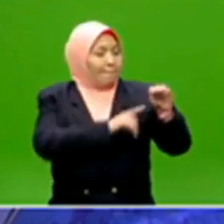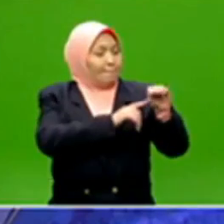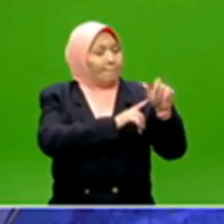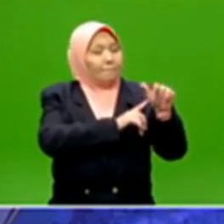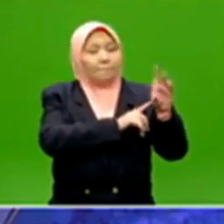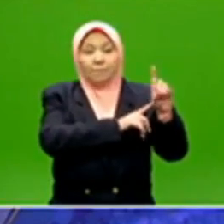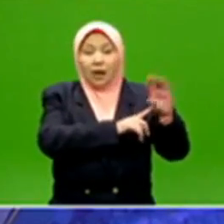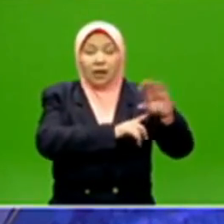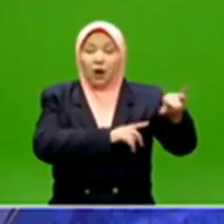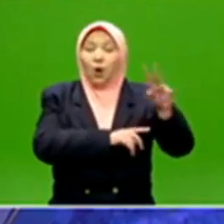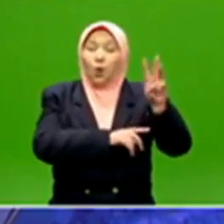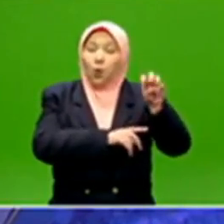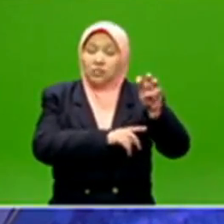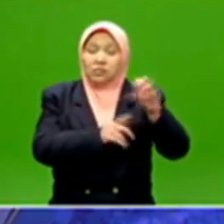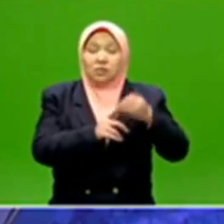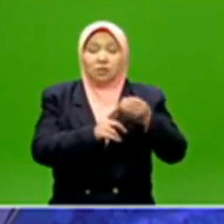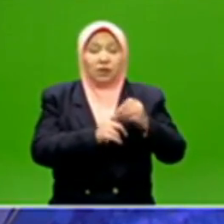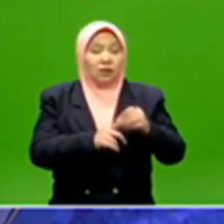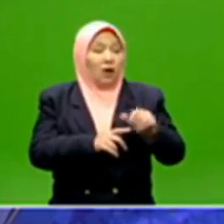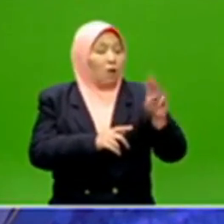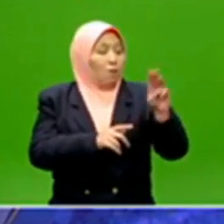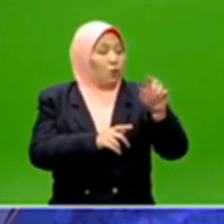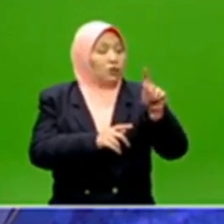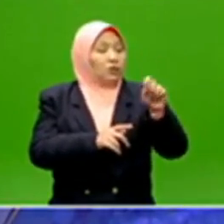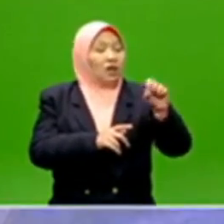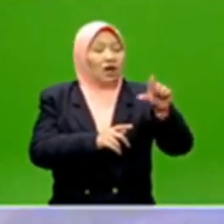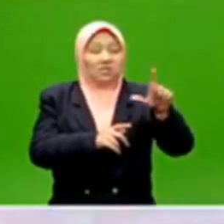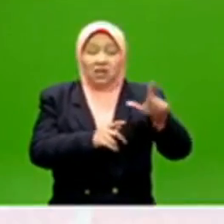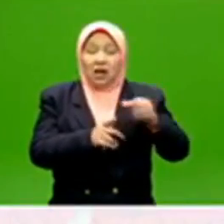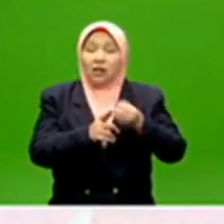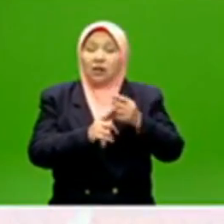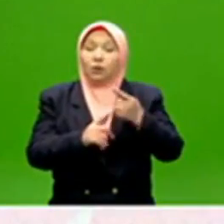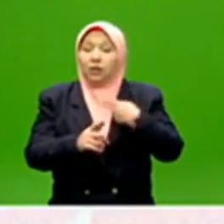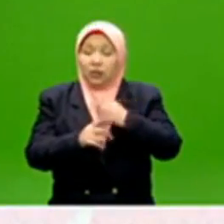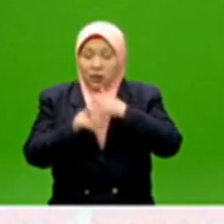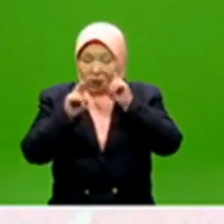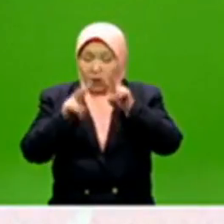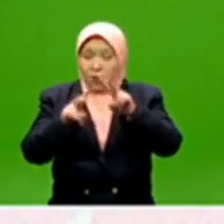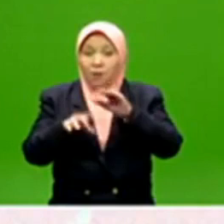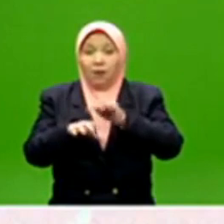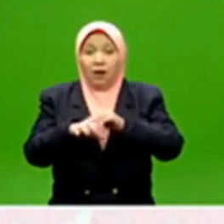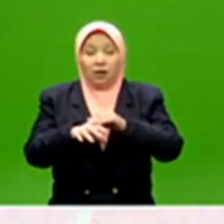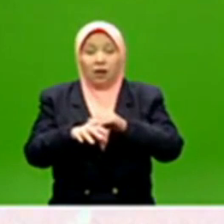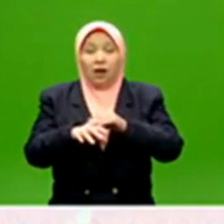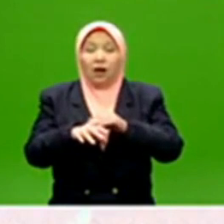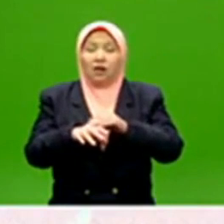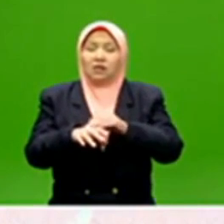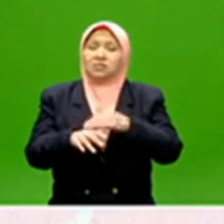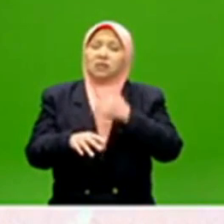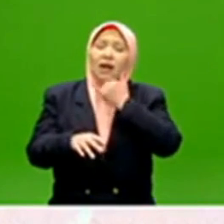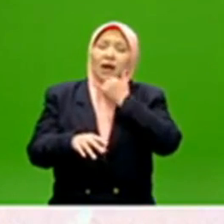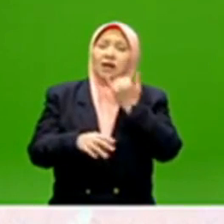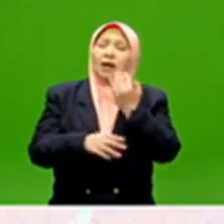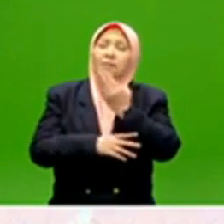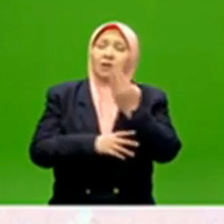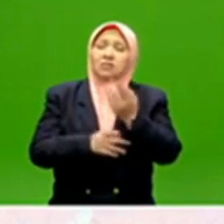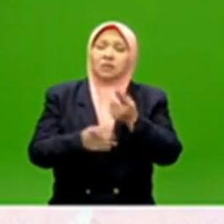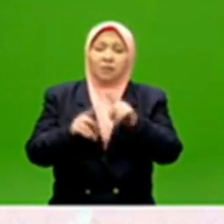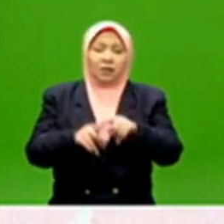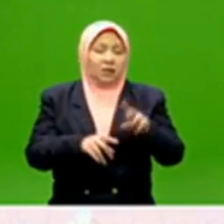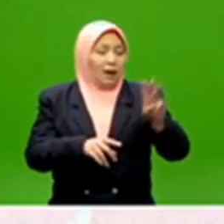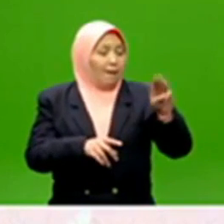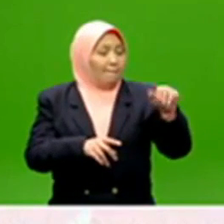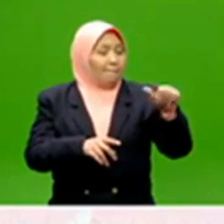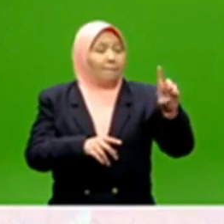muttasil ataupun majais much jadi hak pada setelah kita kesalahan yang biasa berlaku pada Mac